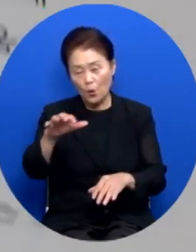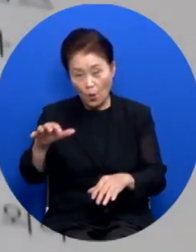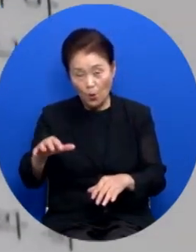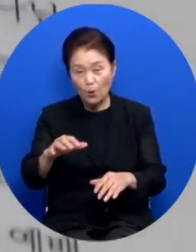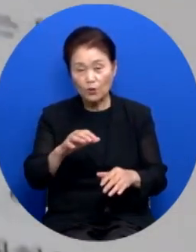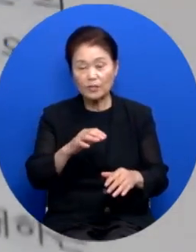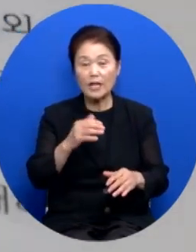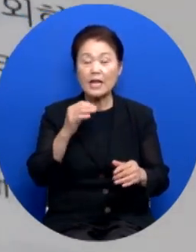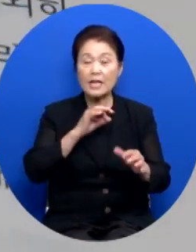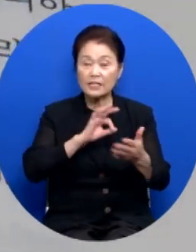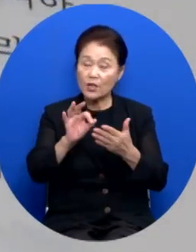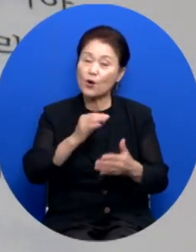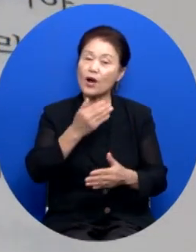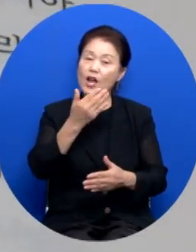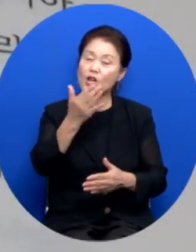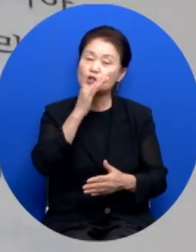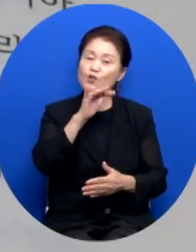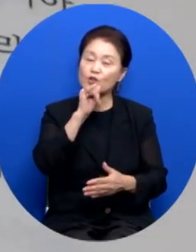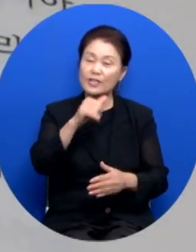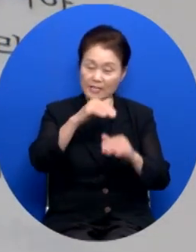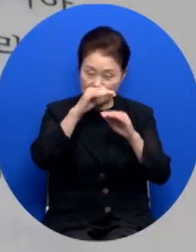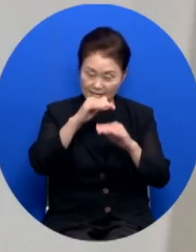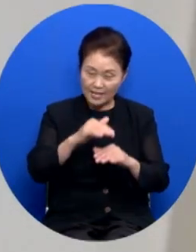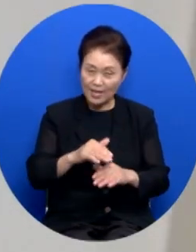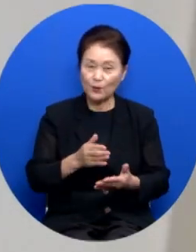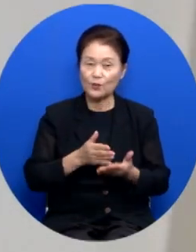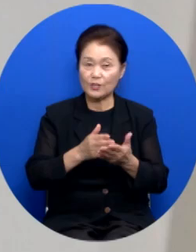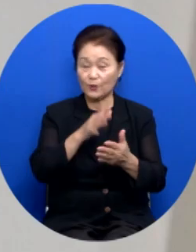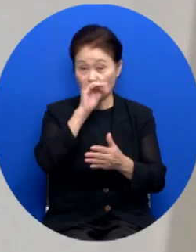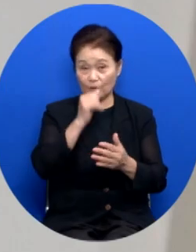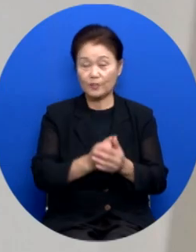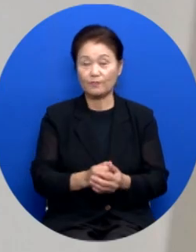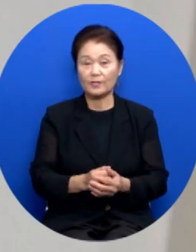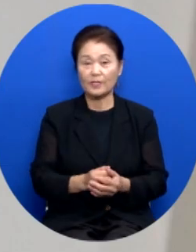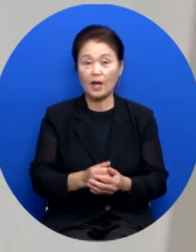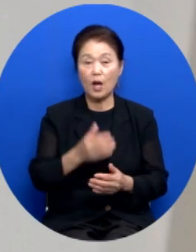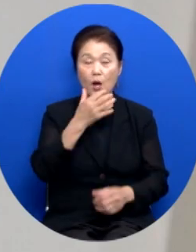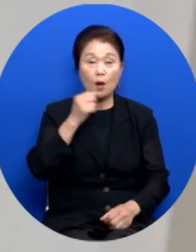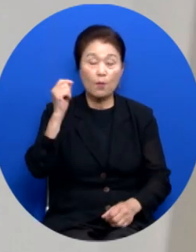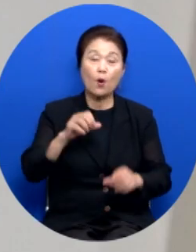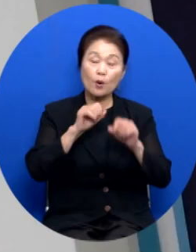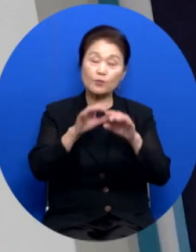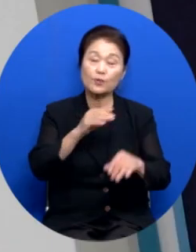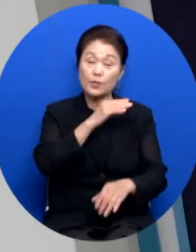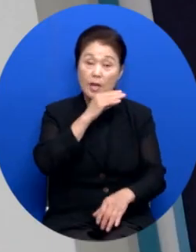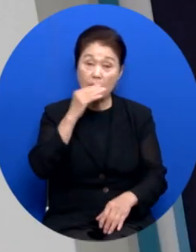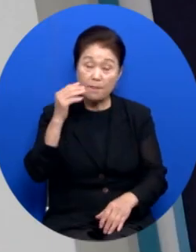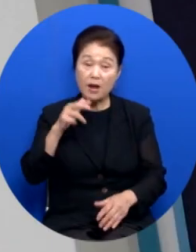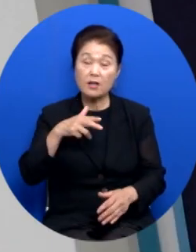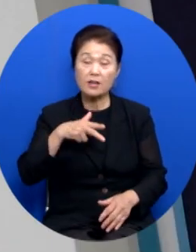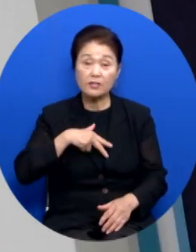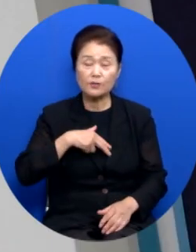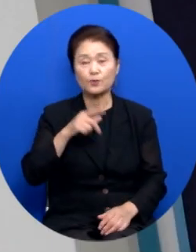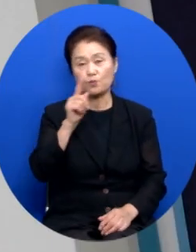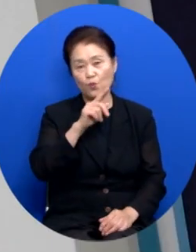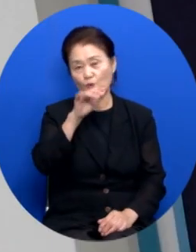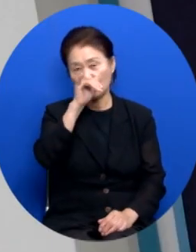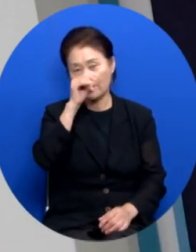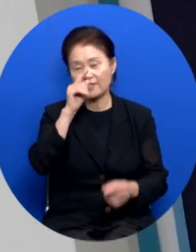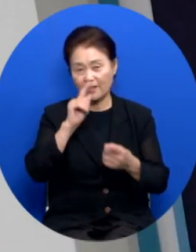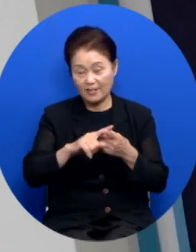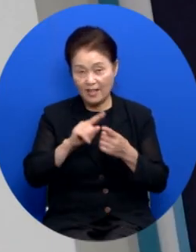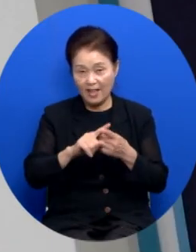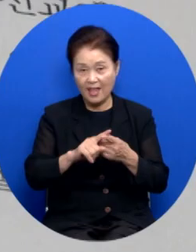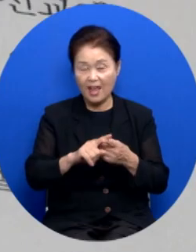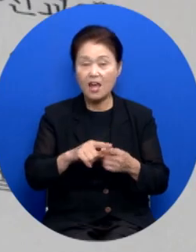있도록 실천적 지침도 제안합니다. 동시에 복음 전도자의 바른 정체성은 어떤 것인지에 대해